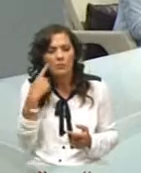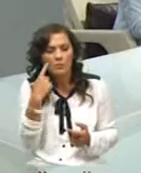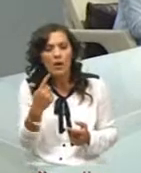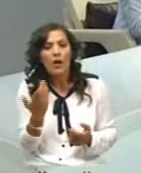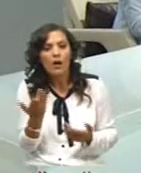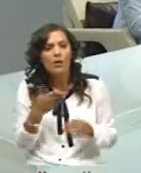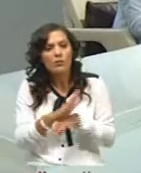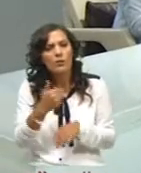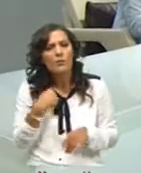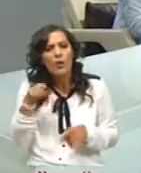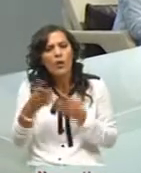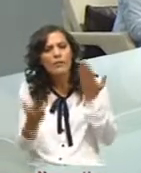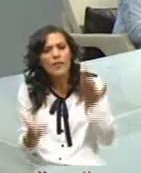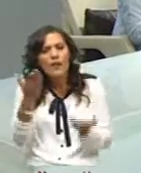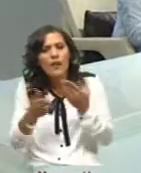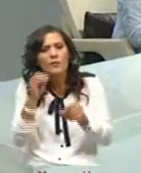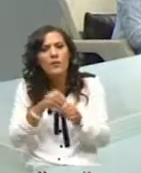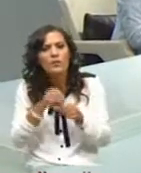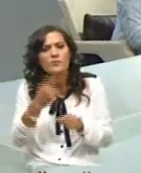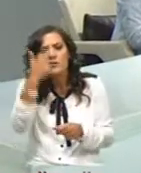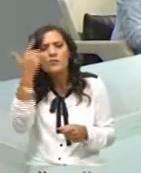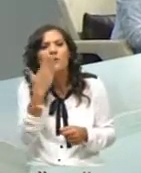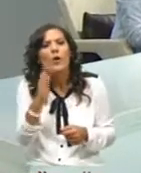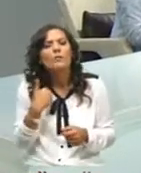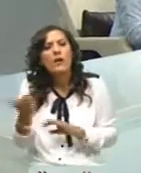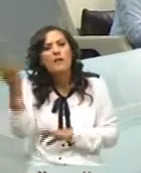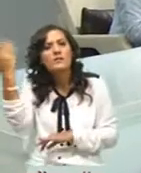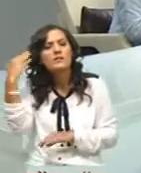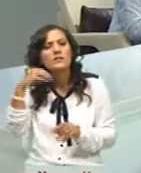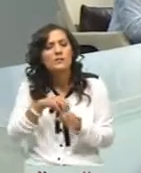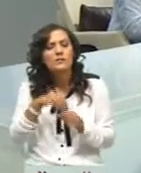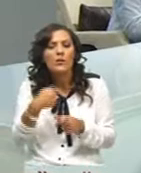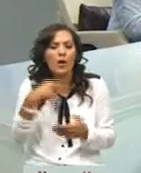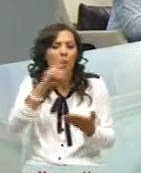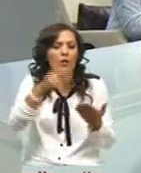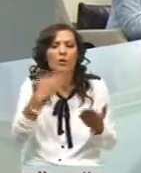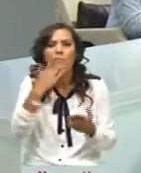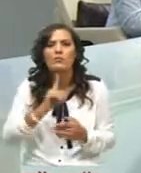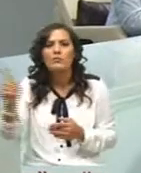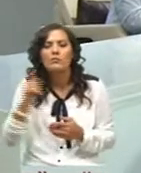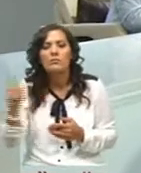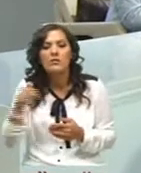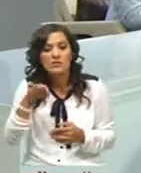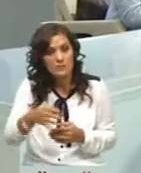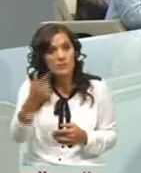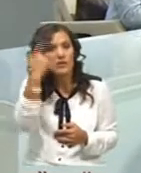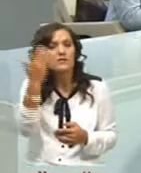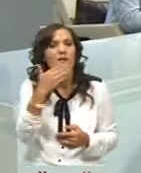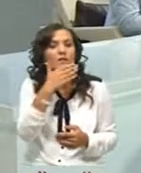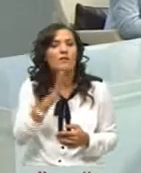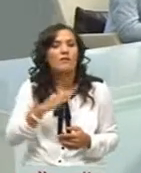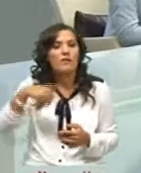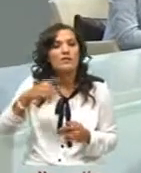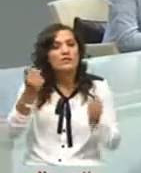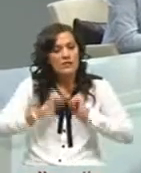bir bakakaldık doğru Öyle bir ölçme değerlendirme şansımız yoktu bizim zamanımızda Biz okula giderdik ama şimdi o şans da var artık